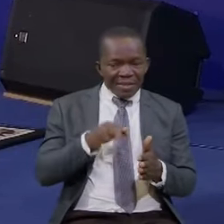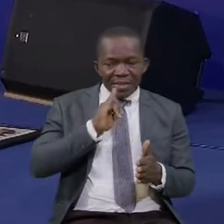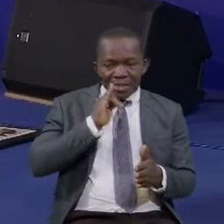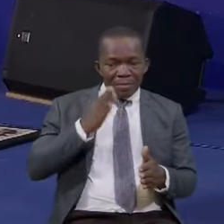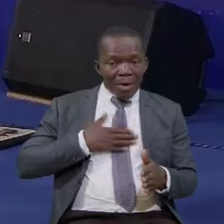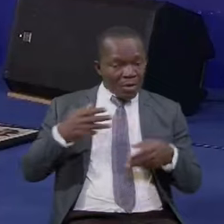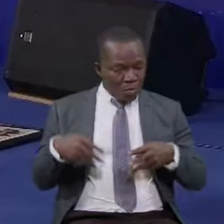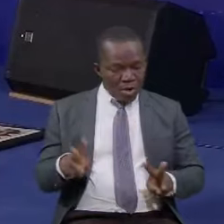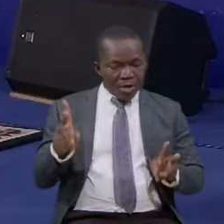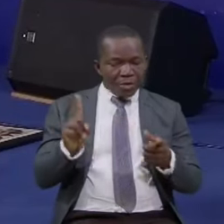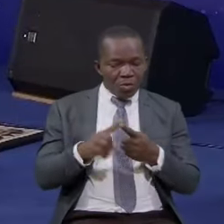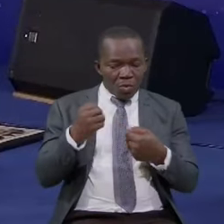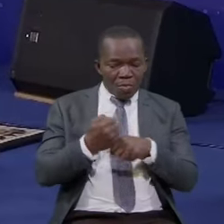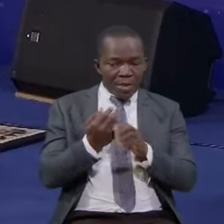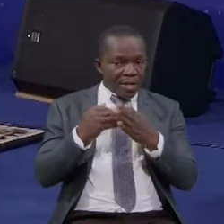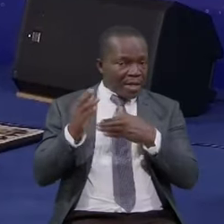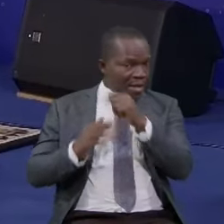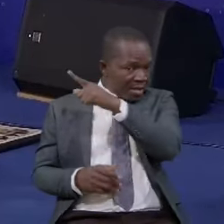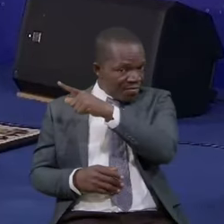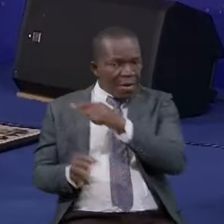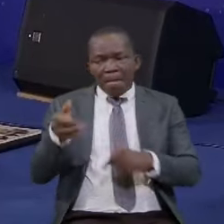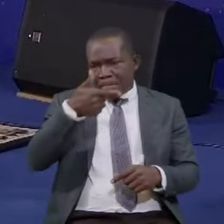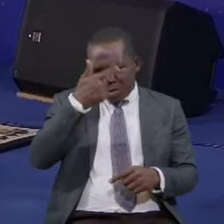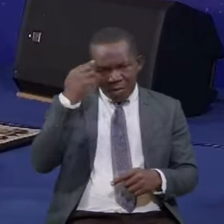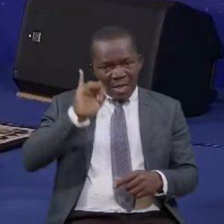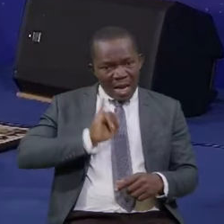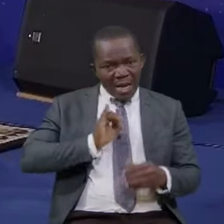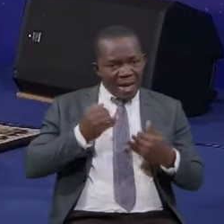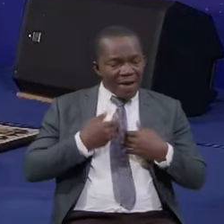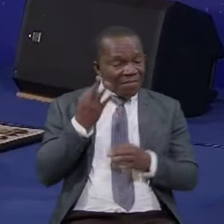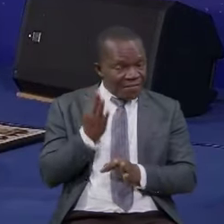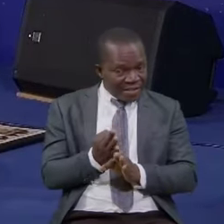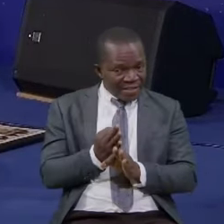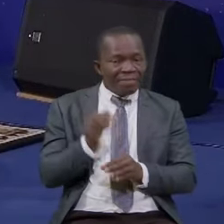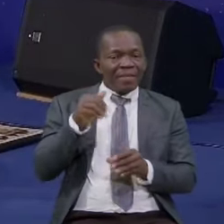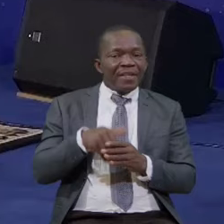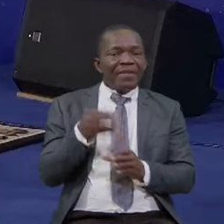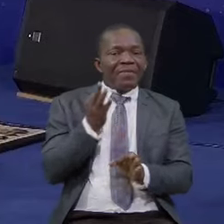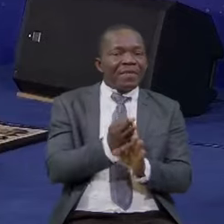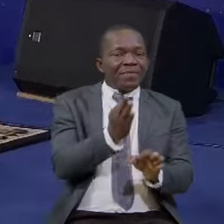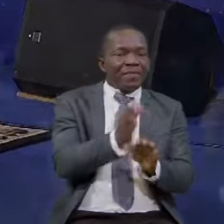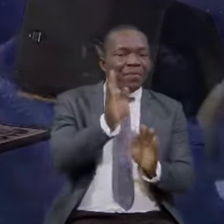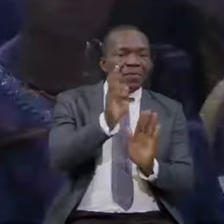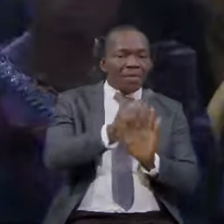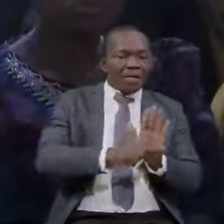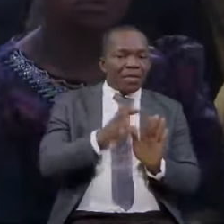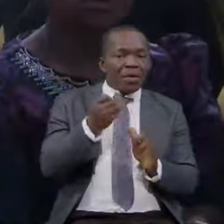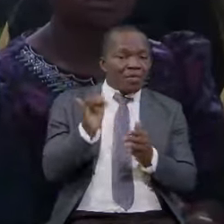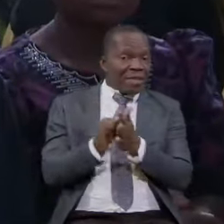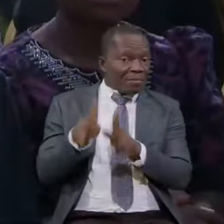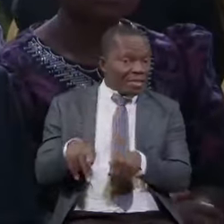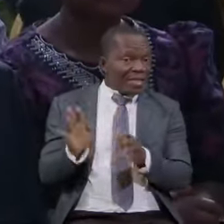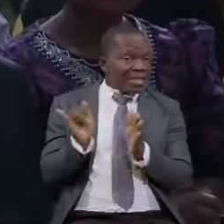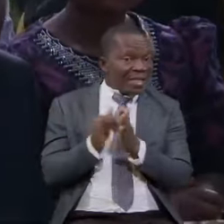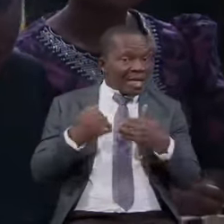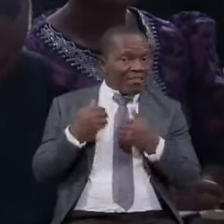tu crois que tu iras au ciel g la foi c'est la en la fidélité de celui qui a préparé pour moi il demeure là-haut la foi et